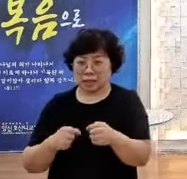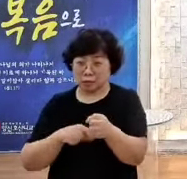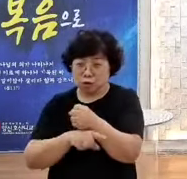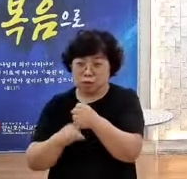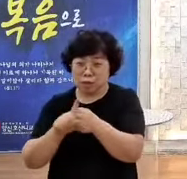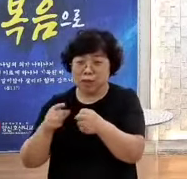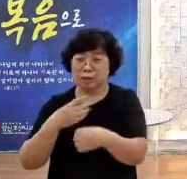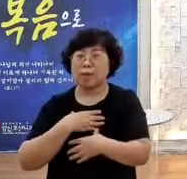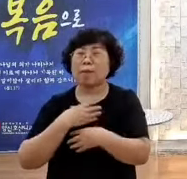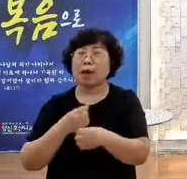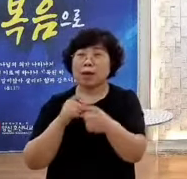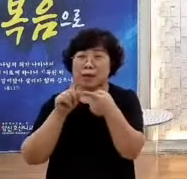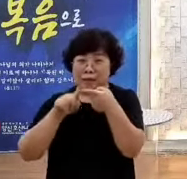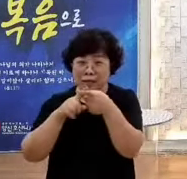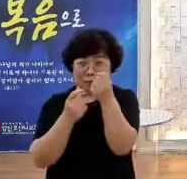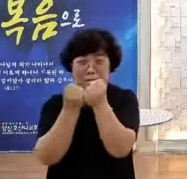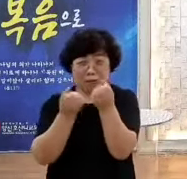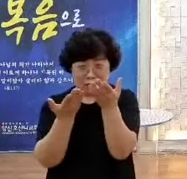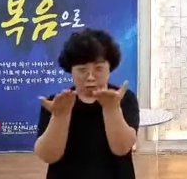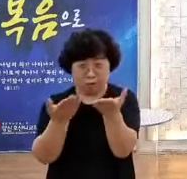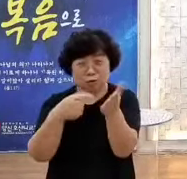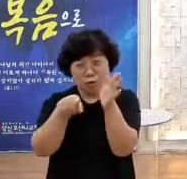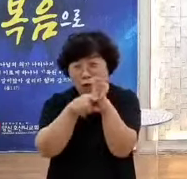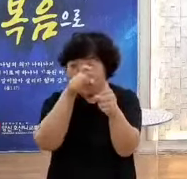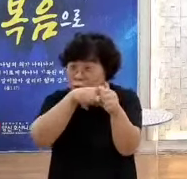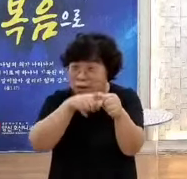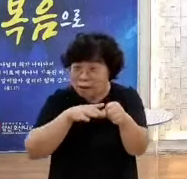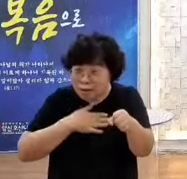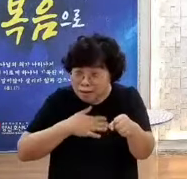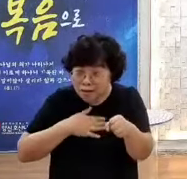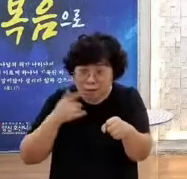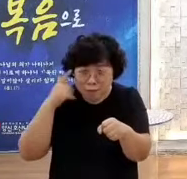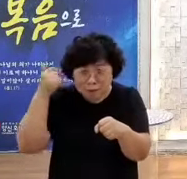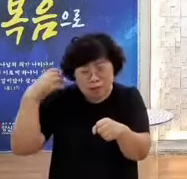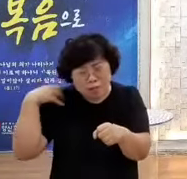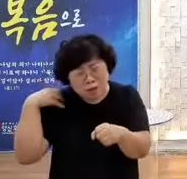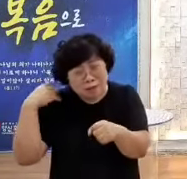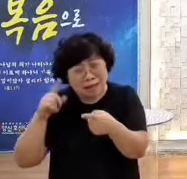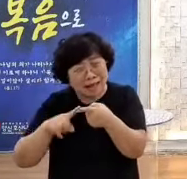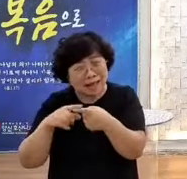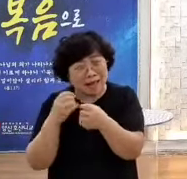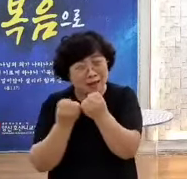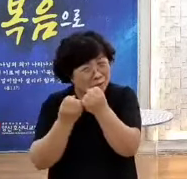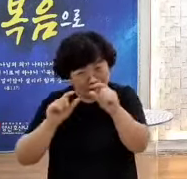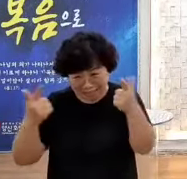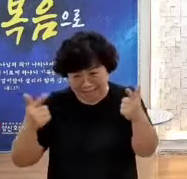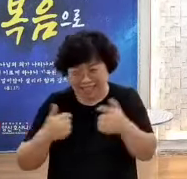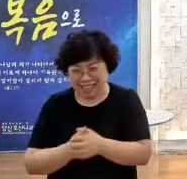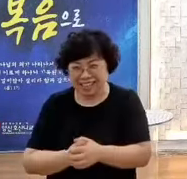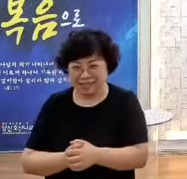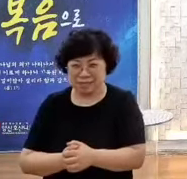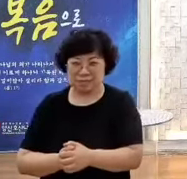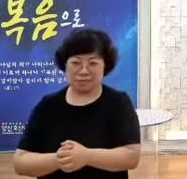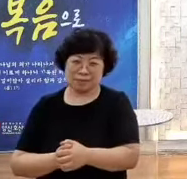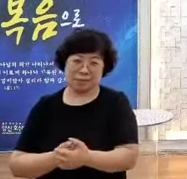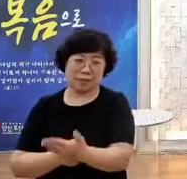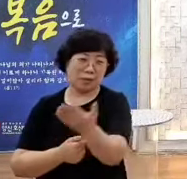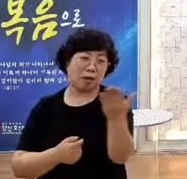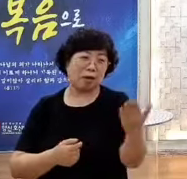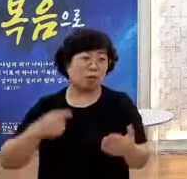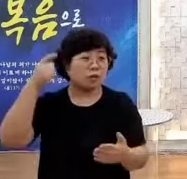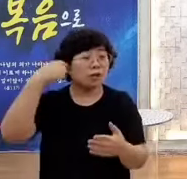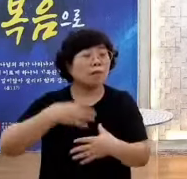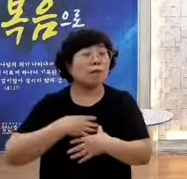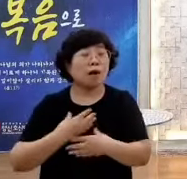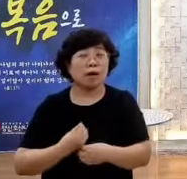자, 여러분은 삶에서 이런 안도감을 자주 느끼고 사십니까? 어떠세요?